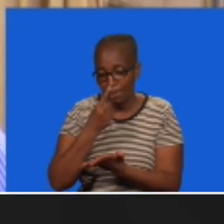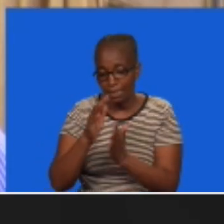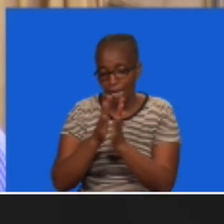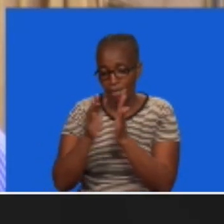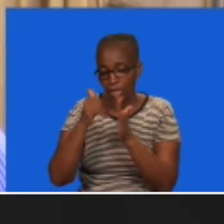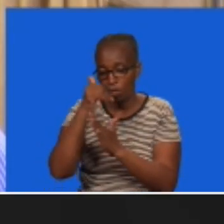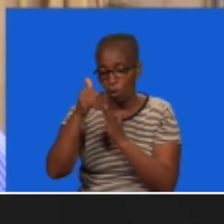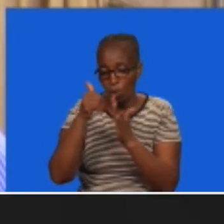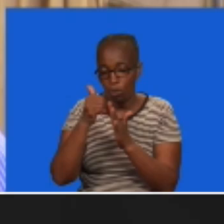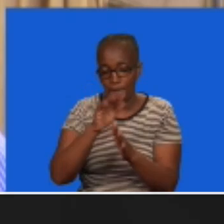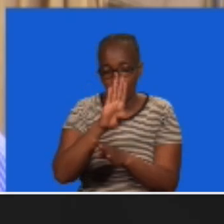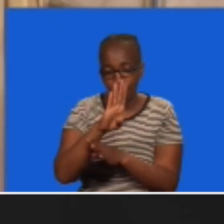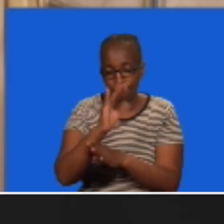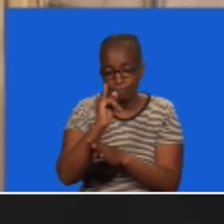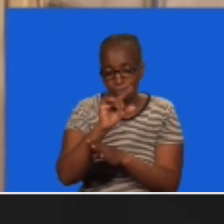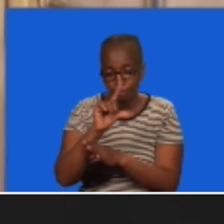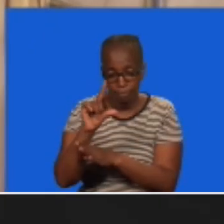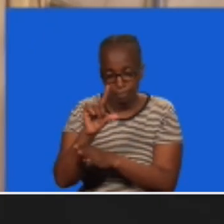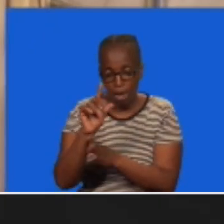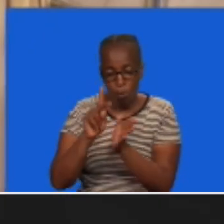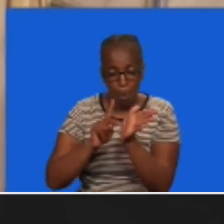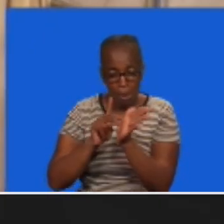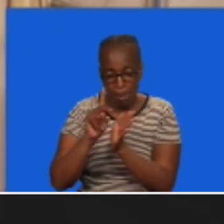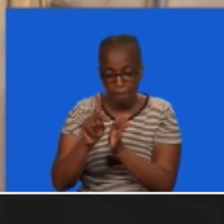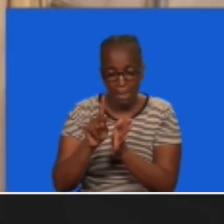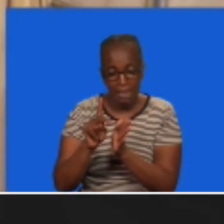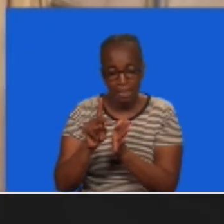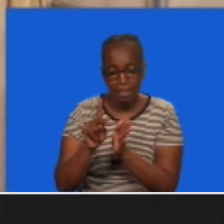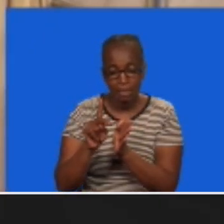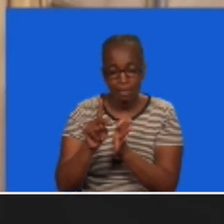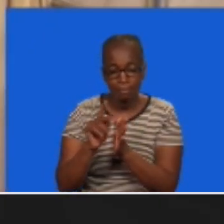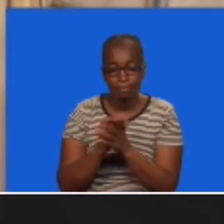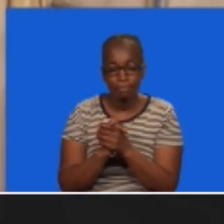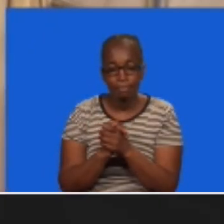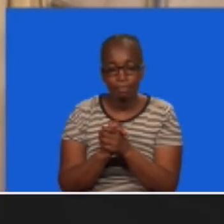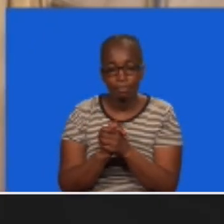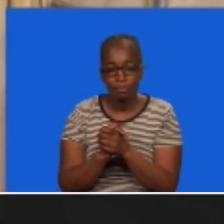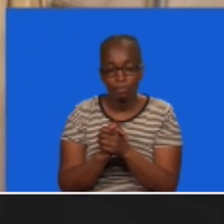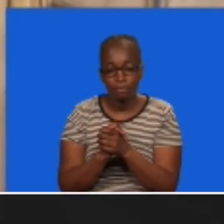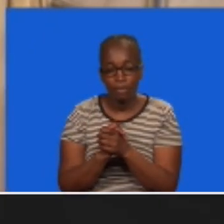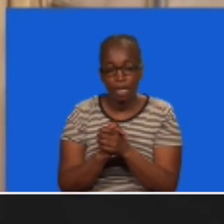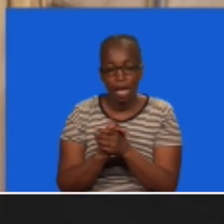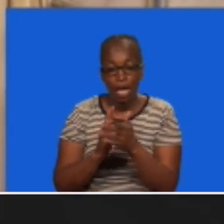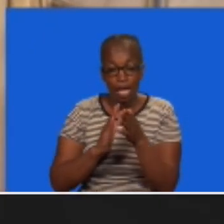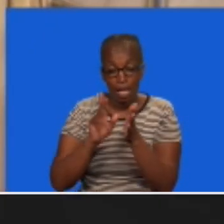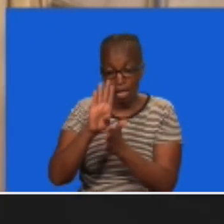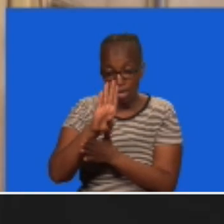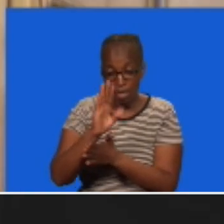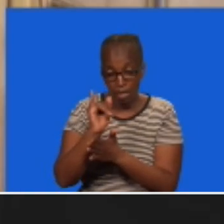nimeshalipiwa the bill. Yenyewe singeweza kulipa ya bill, yenyewe ilikuwa more than 50,000.